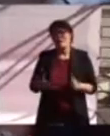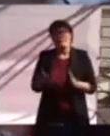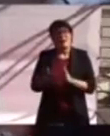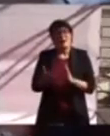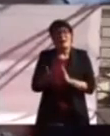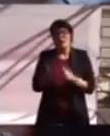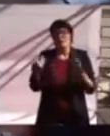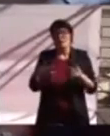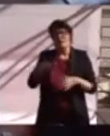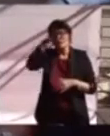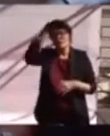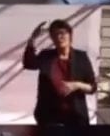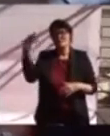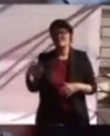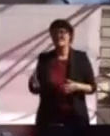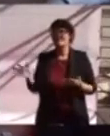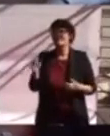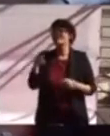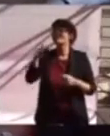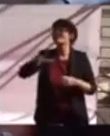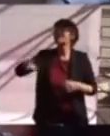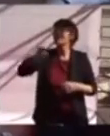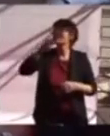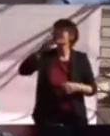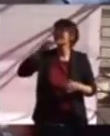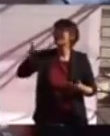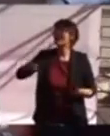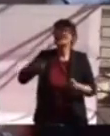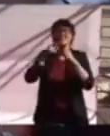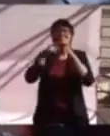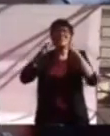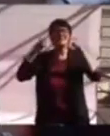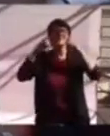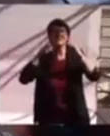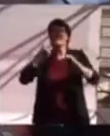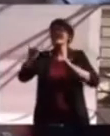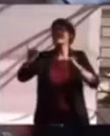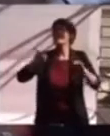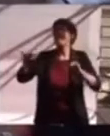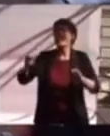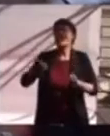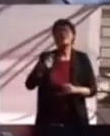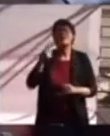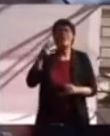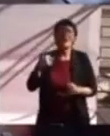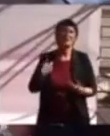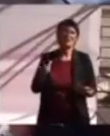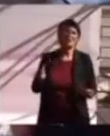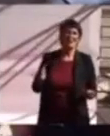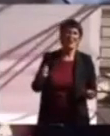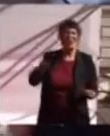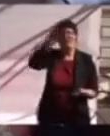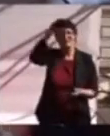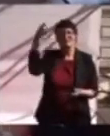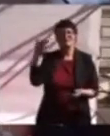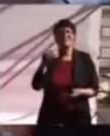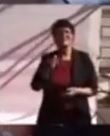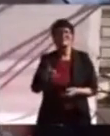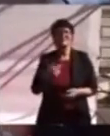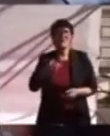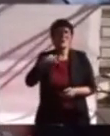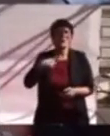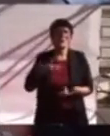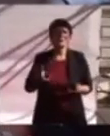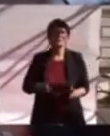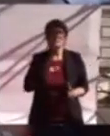con le mascherine distanziati e un costo si lo so è un costo c'è poco da fare anche per me parlare qui con la mascherina è